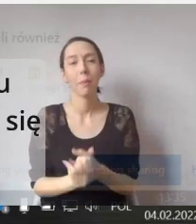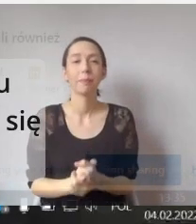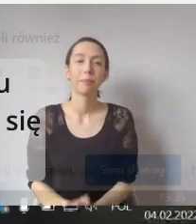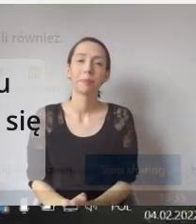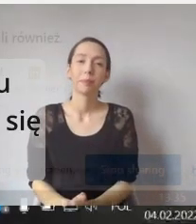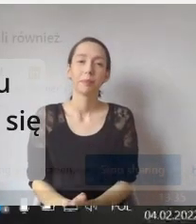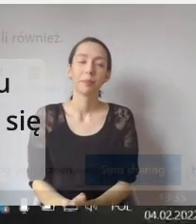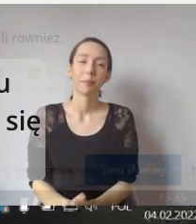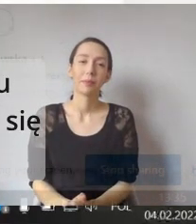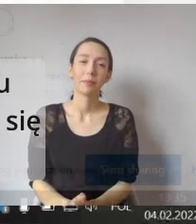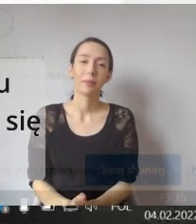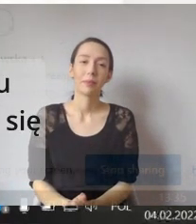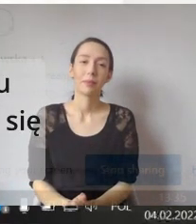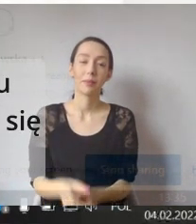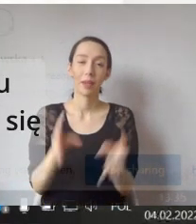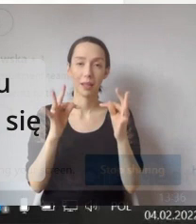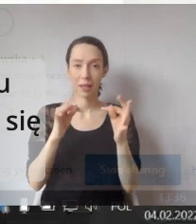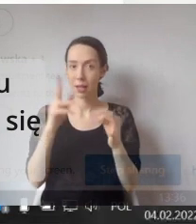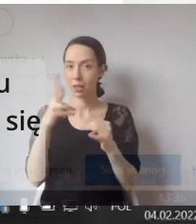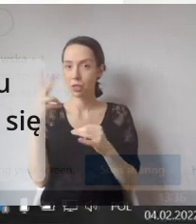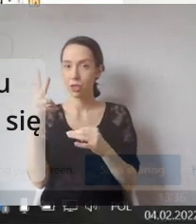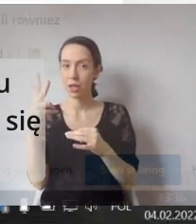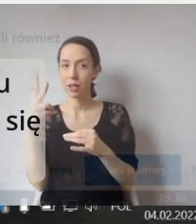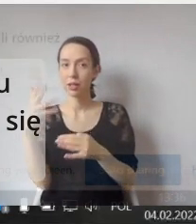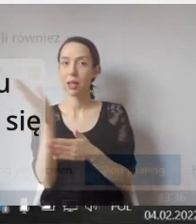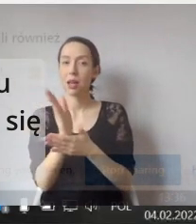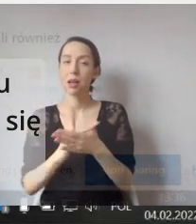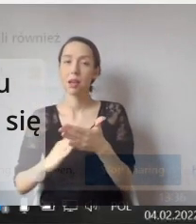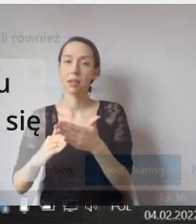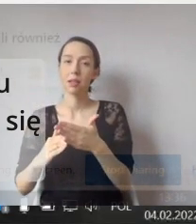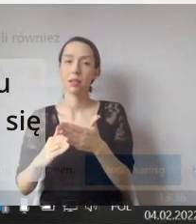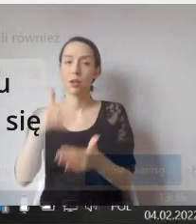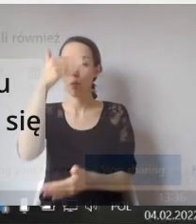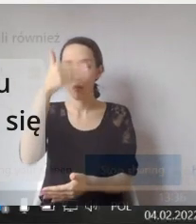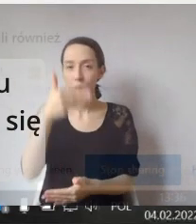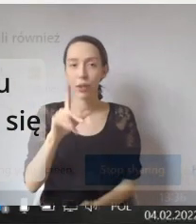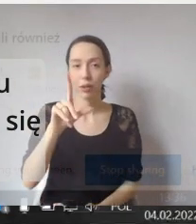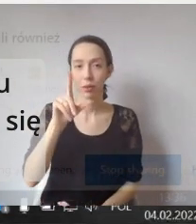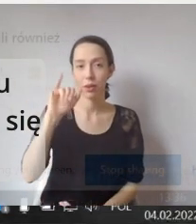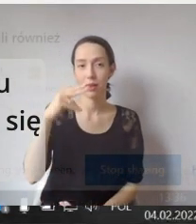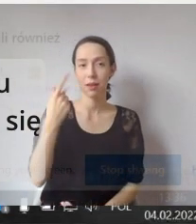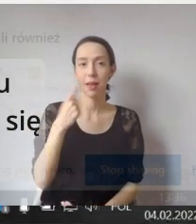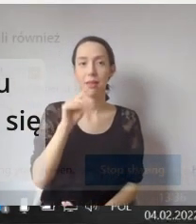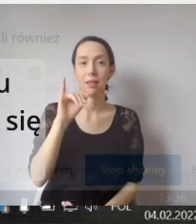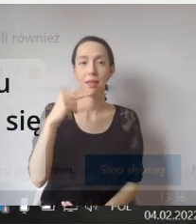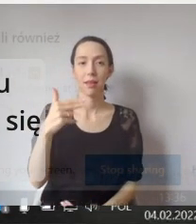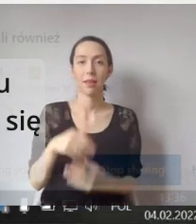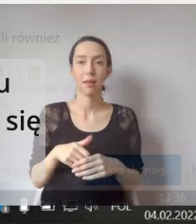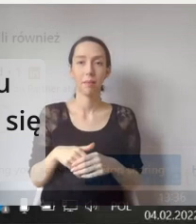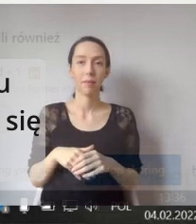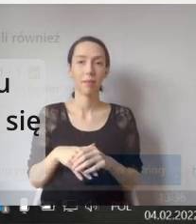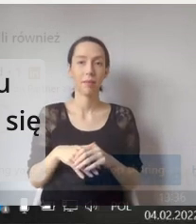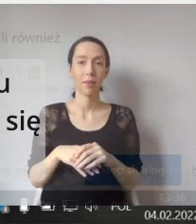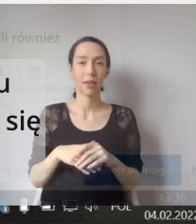Dobrze, i teraz chciałabym przejść do trzeciego elementu naszego profilu na LinkedInie, który tak naprawdę wydaje się być